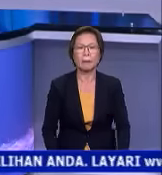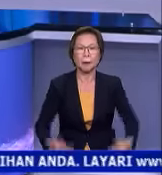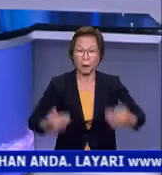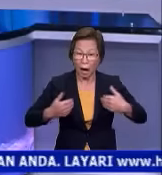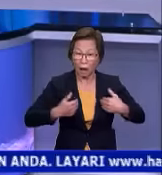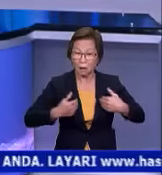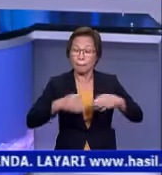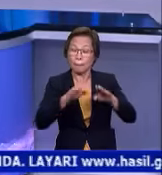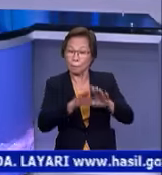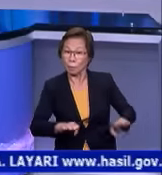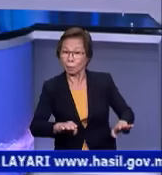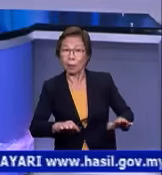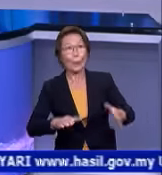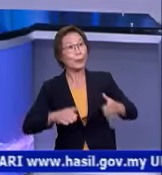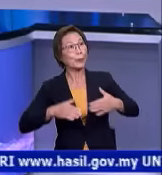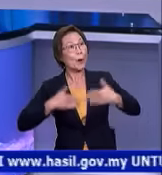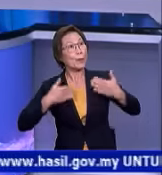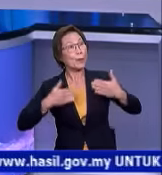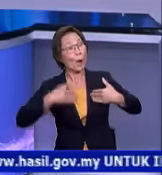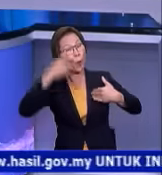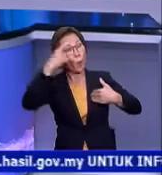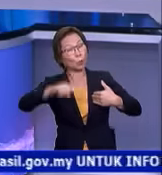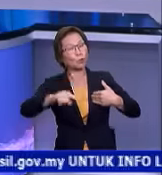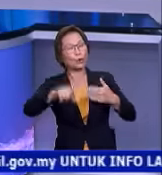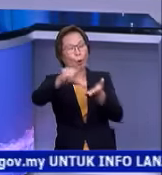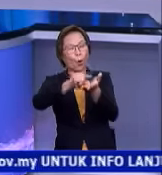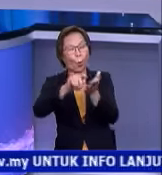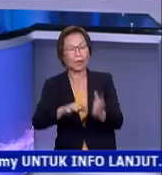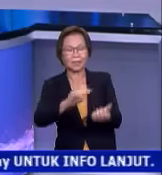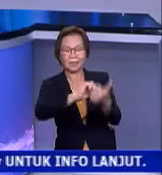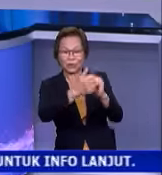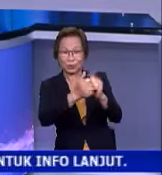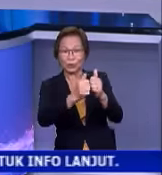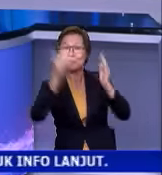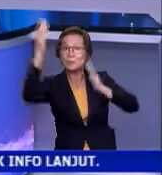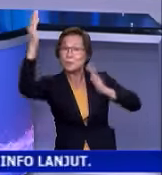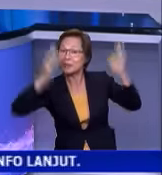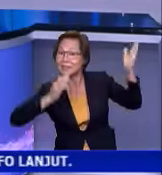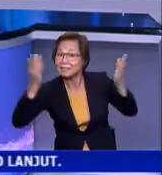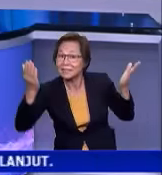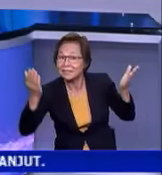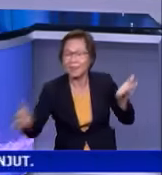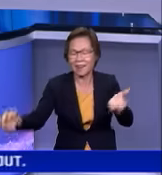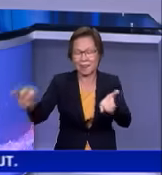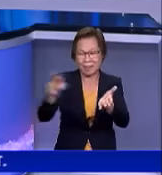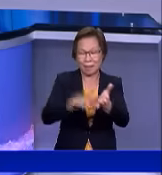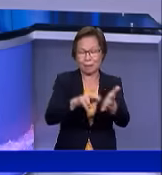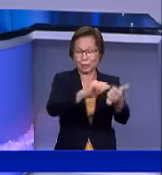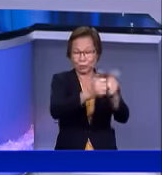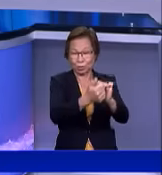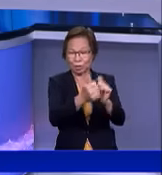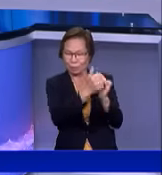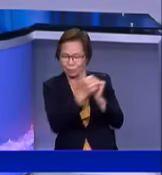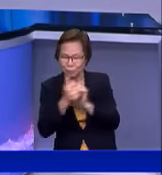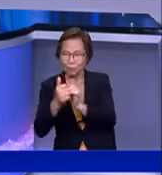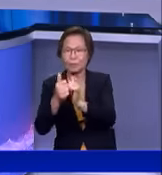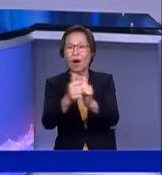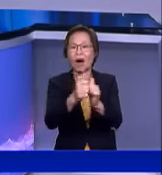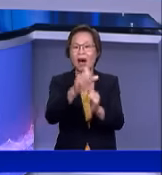ada perkembangan menggembirakan untuk wartawan sukan di negara kita. Ya, untuk laporan sukan akan